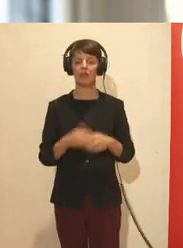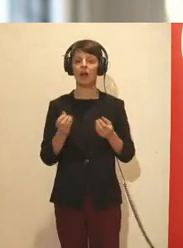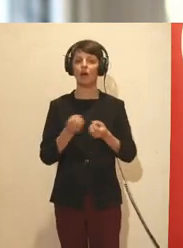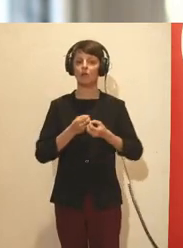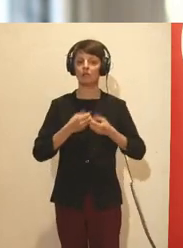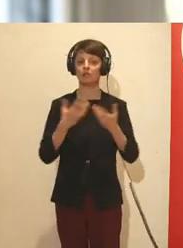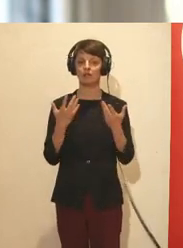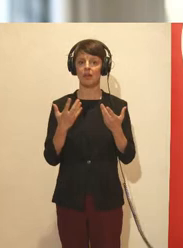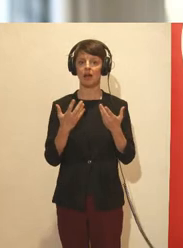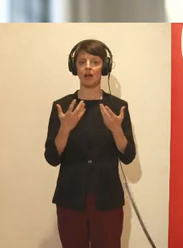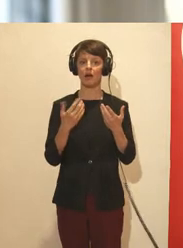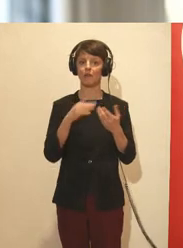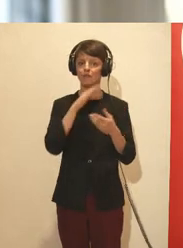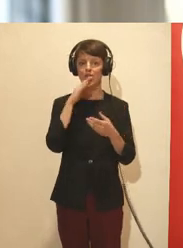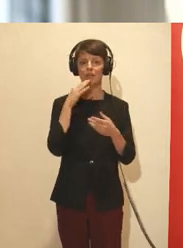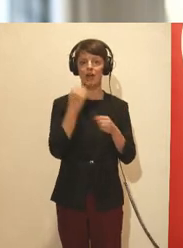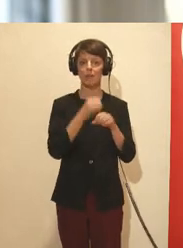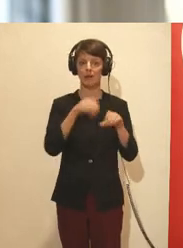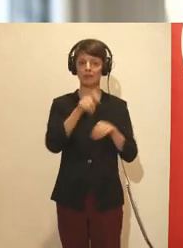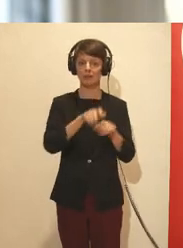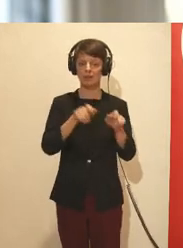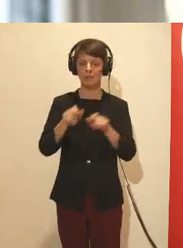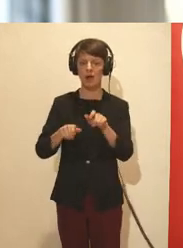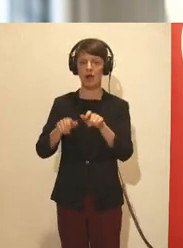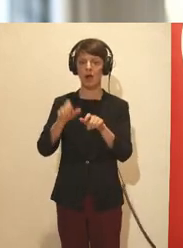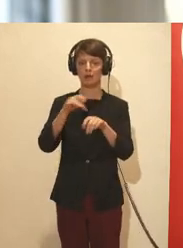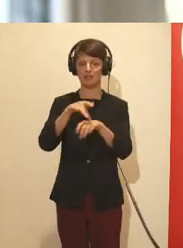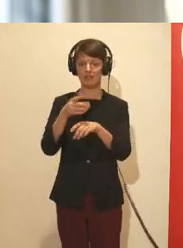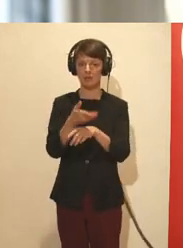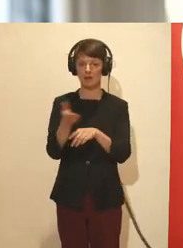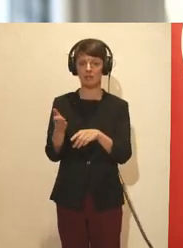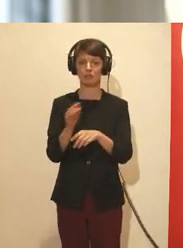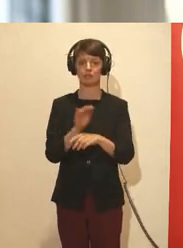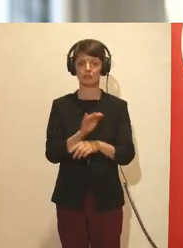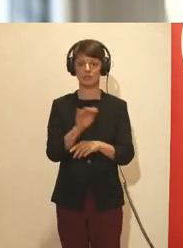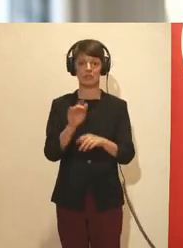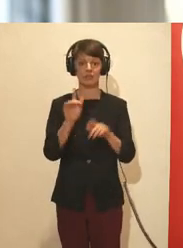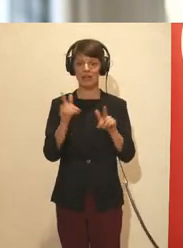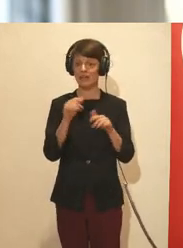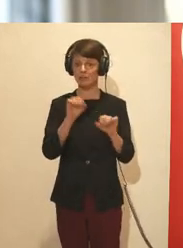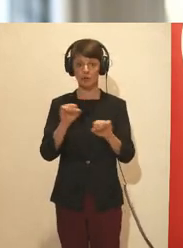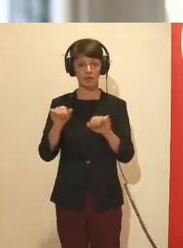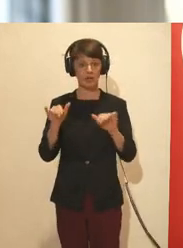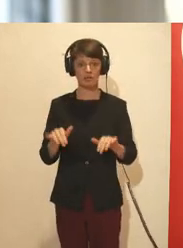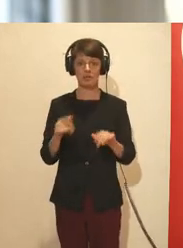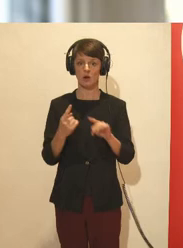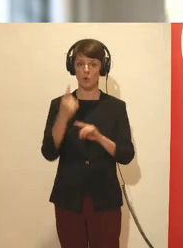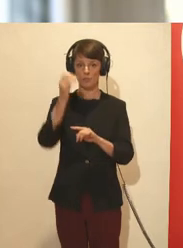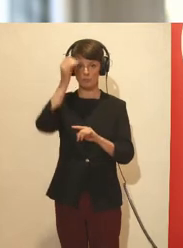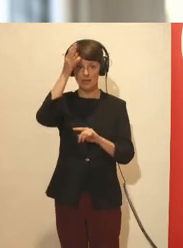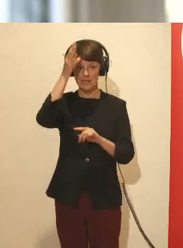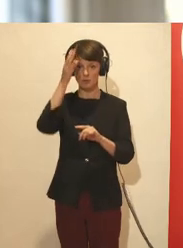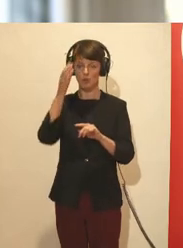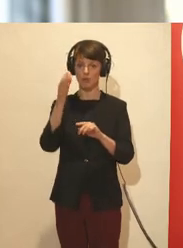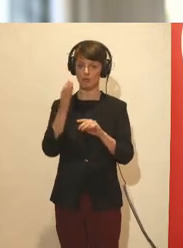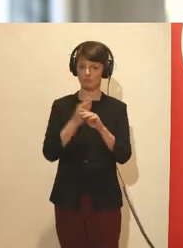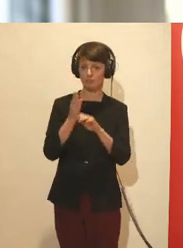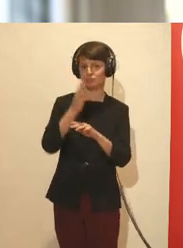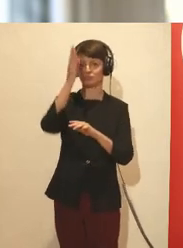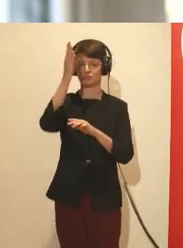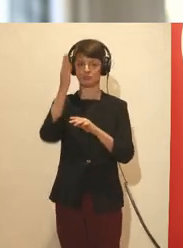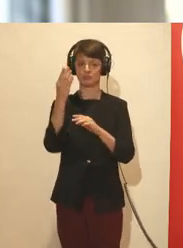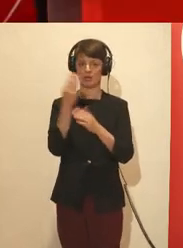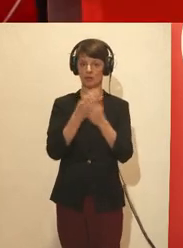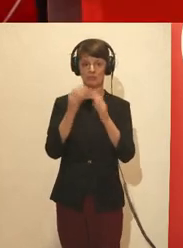verschiedene arbeiten die keine möglichkeit diese hohen stand ist und für sich gar zu nehmen